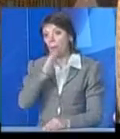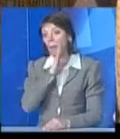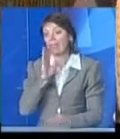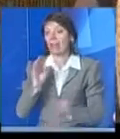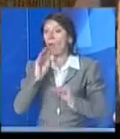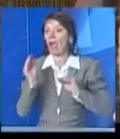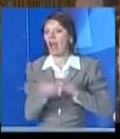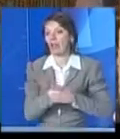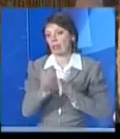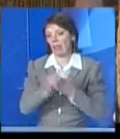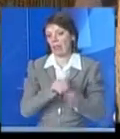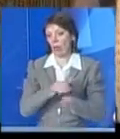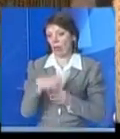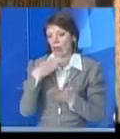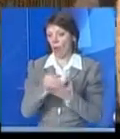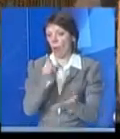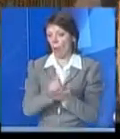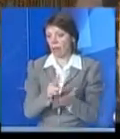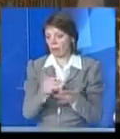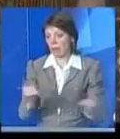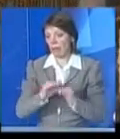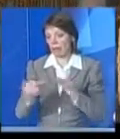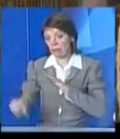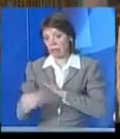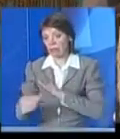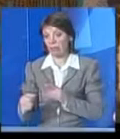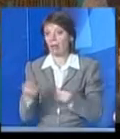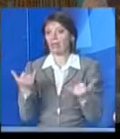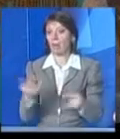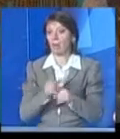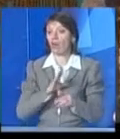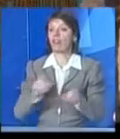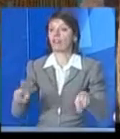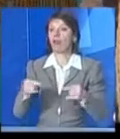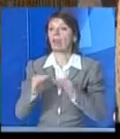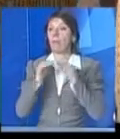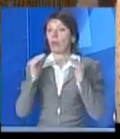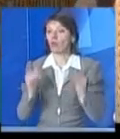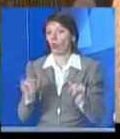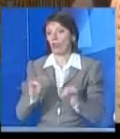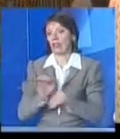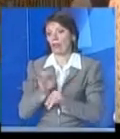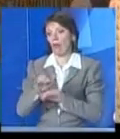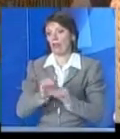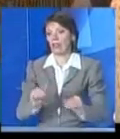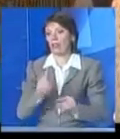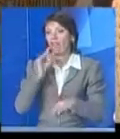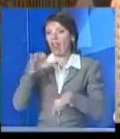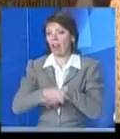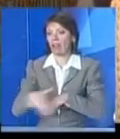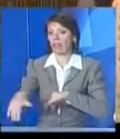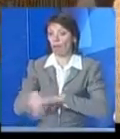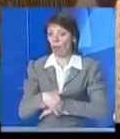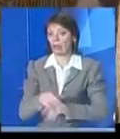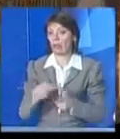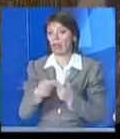виконання. І були створені притулки, куди це приміщення, куди скеровували дітей, яких виявляли на вулиці або